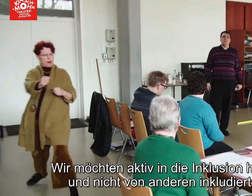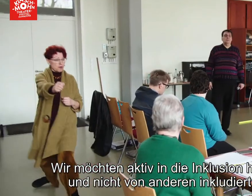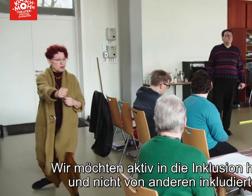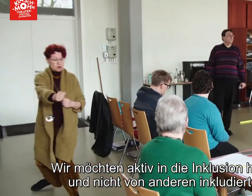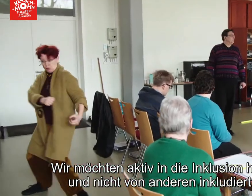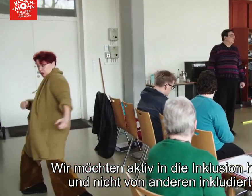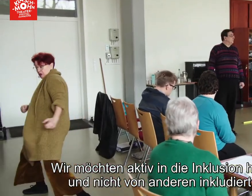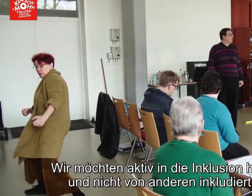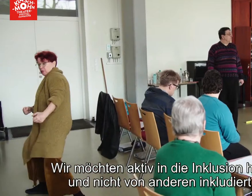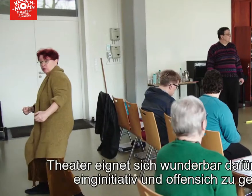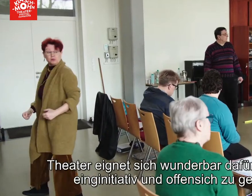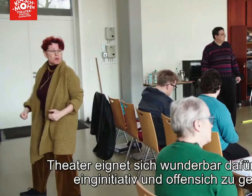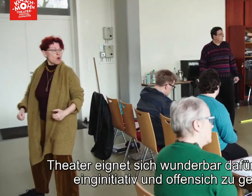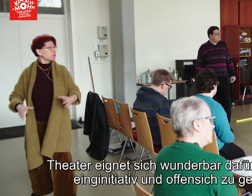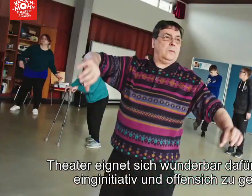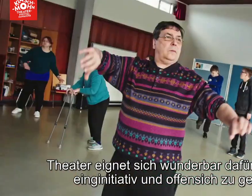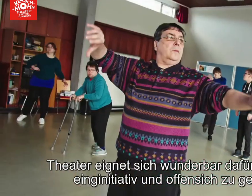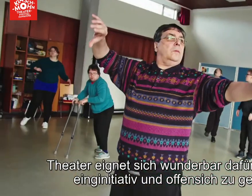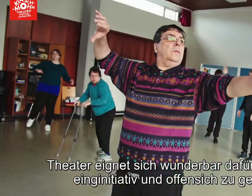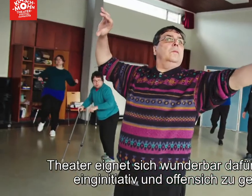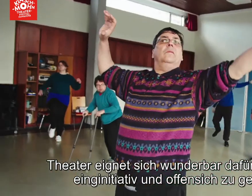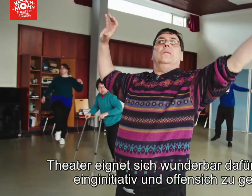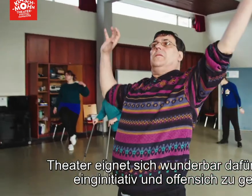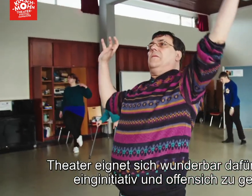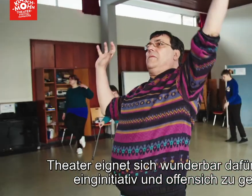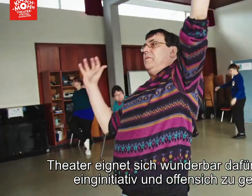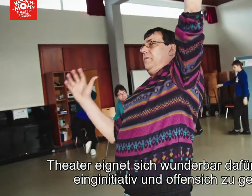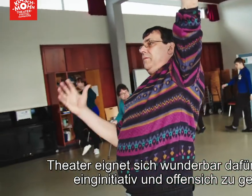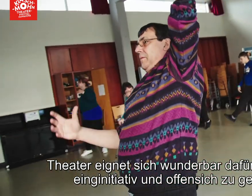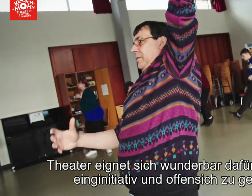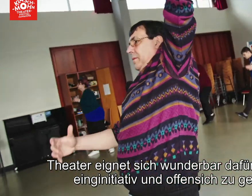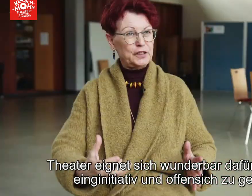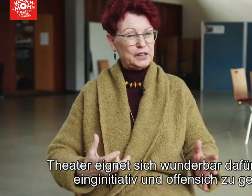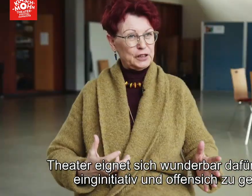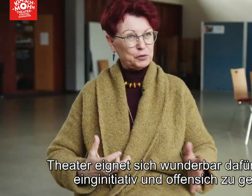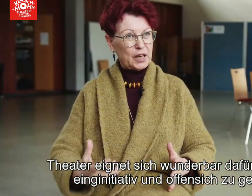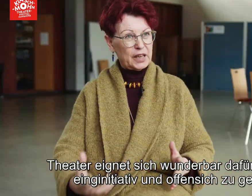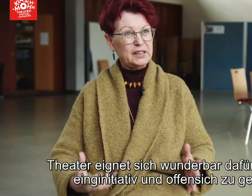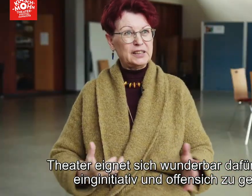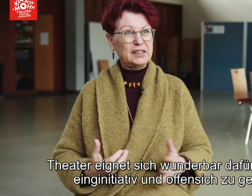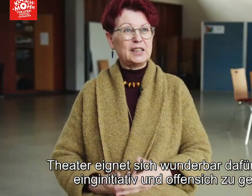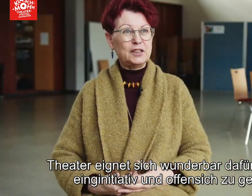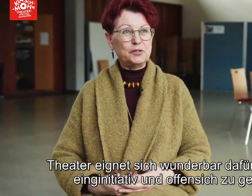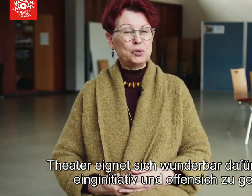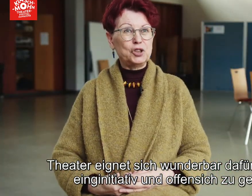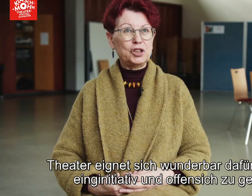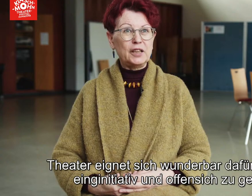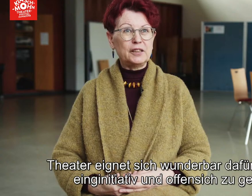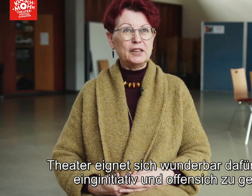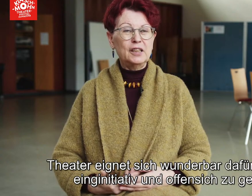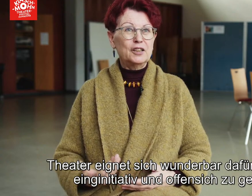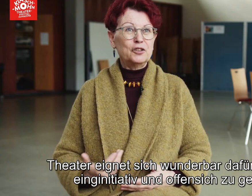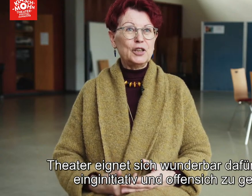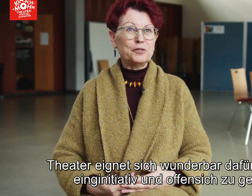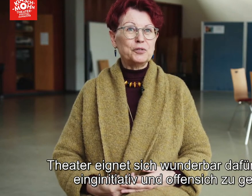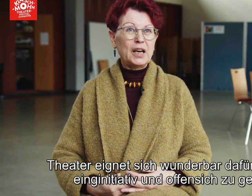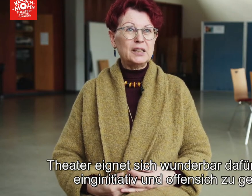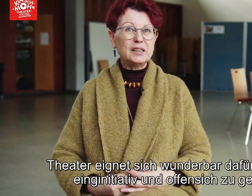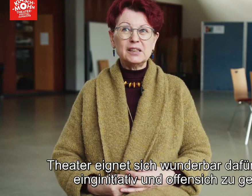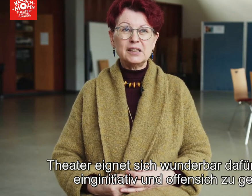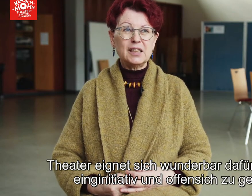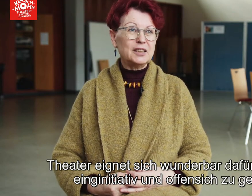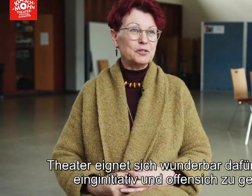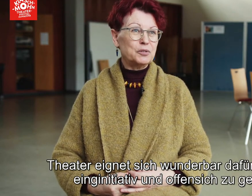nicht von anderen inkludiert werden. Das Ganze so ein bisschen offensiv und eigeninitiativ zu gestalten, und